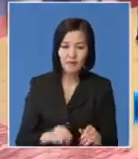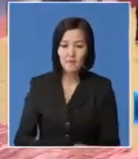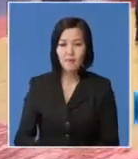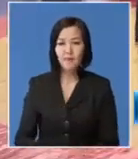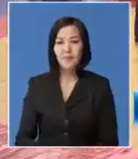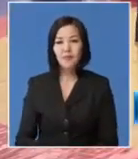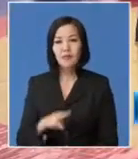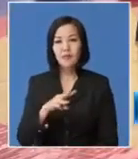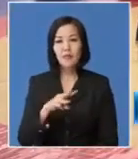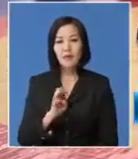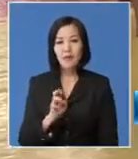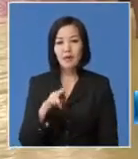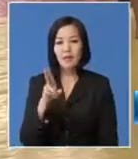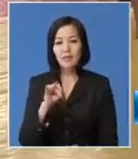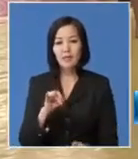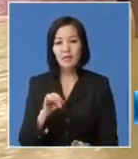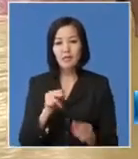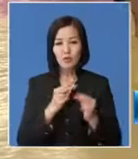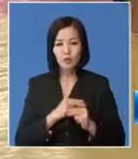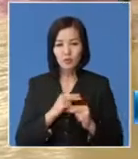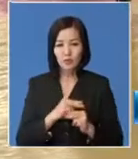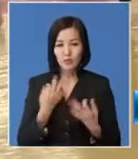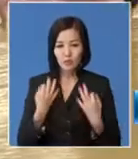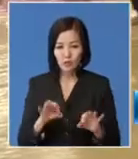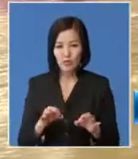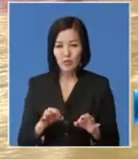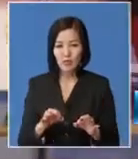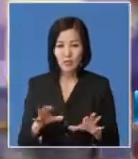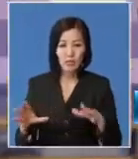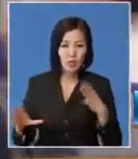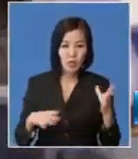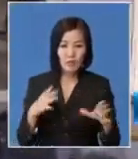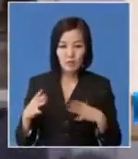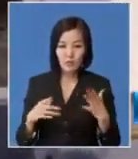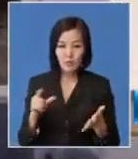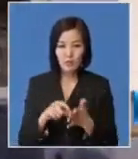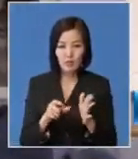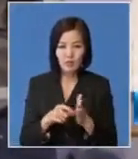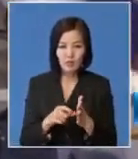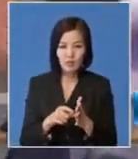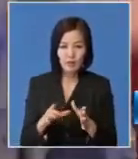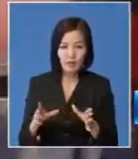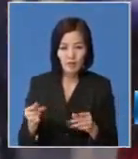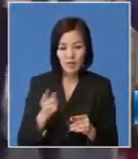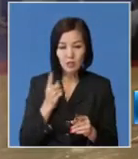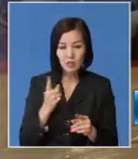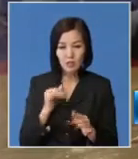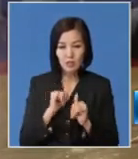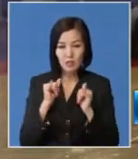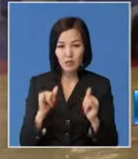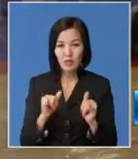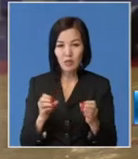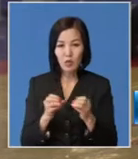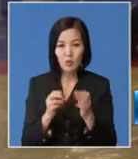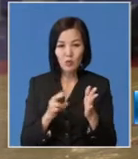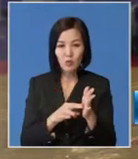Мәди Досмұхамбетов күнделікті жұмыстан шыға салысымен жаттығу залына барады. Мұнда түрлі әдіс тәсілдерін орындап шеберлігін шыңдайды. 17